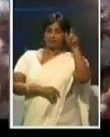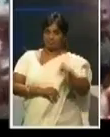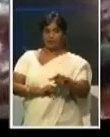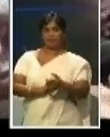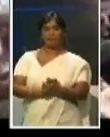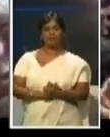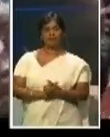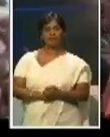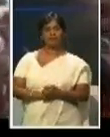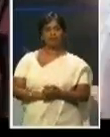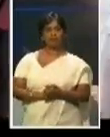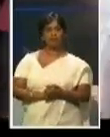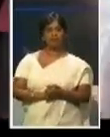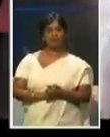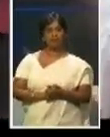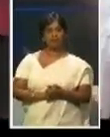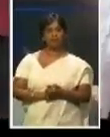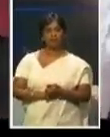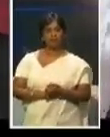බවට පත් වුණා.